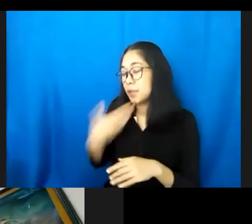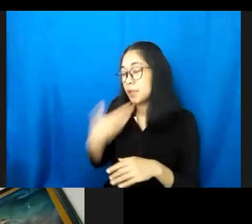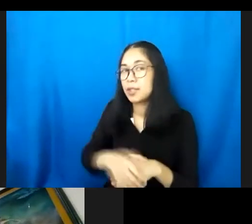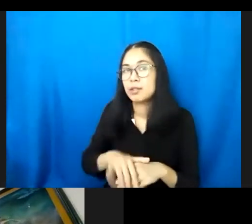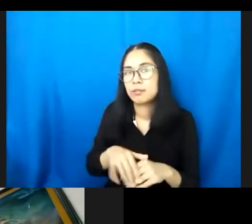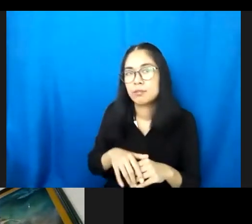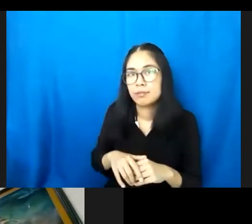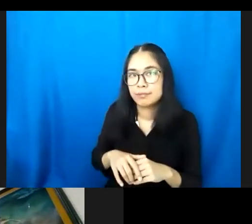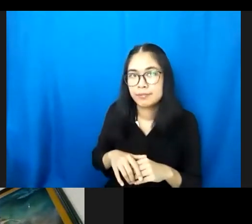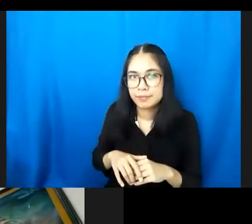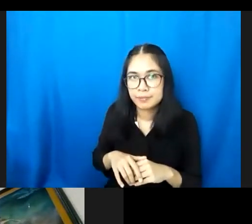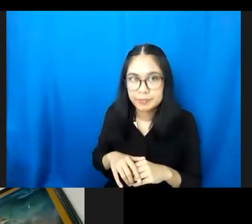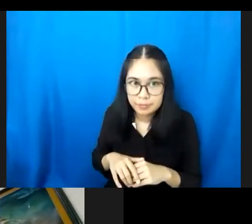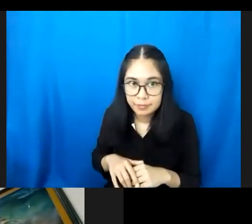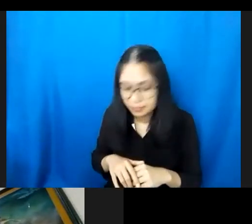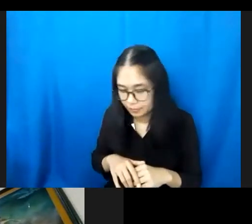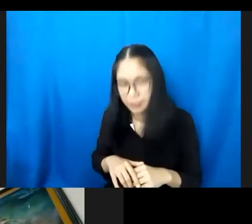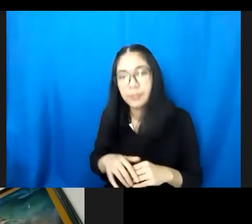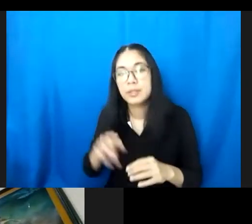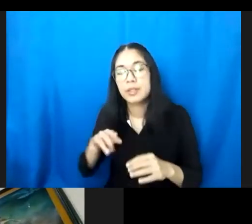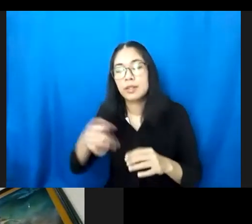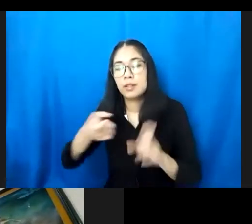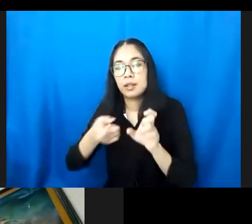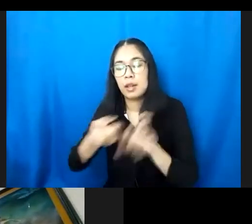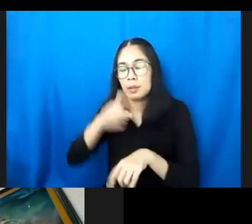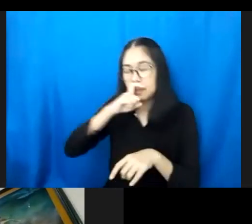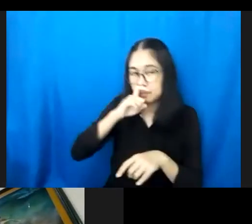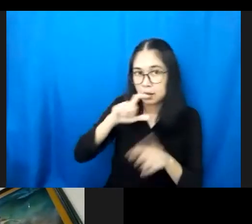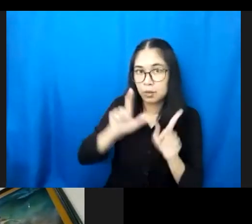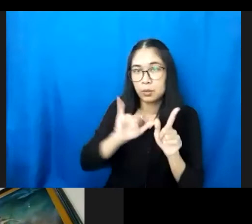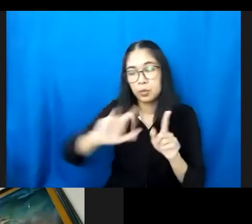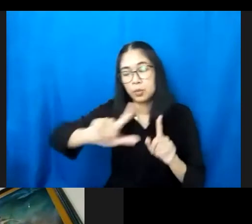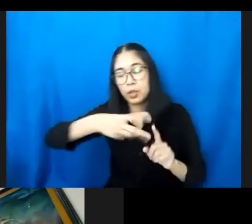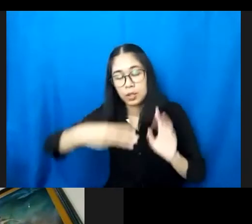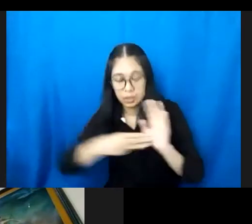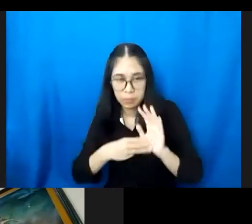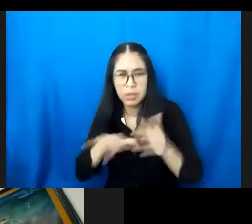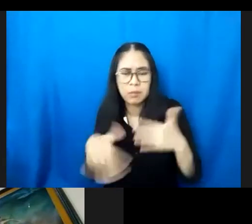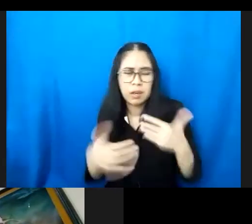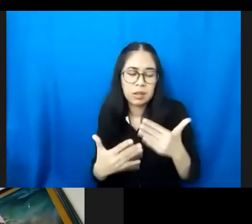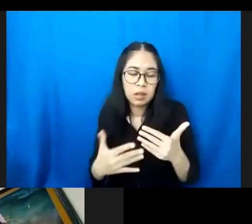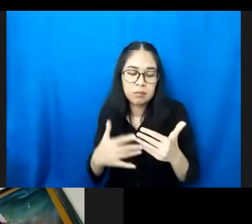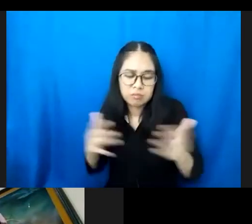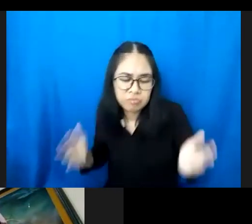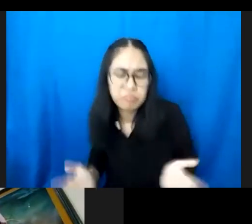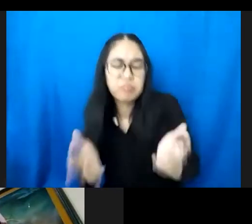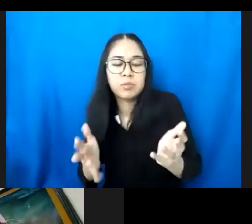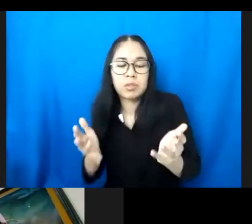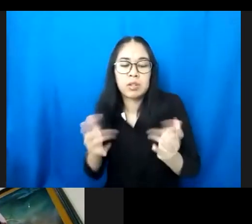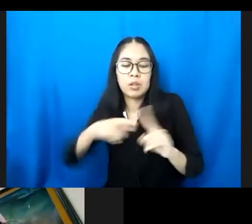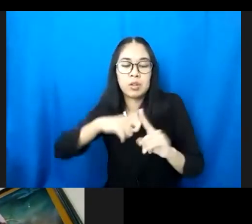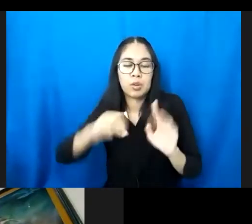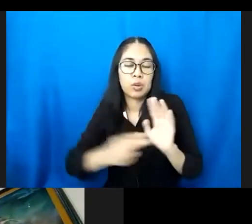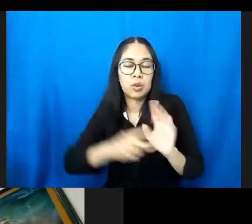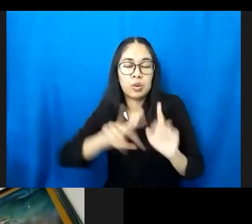untuk dari Pak Willem Inanta tentang bagaimana kita mendorong konvergensi di tingkat